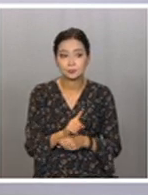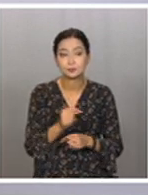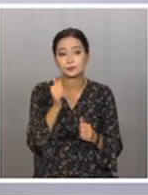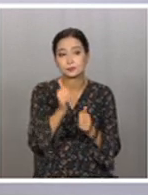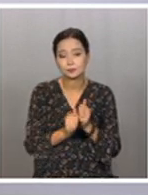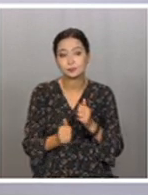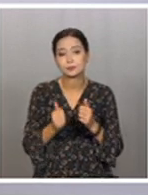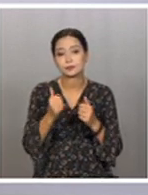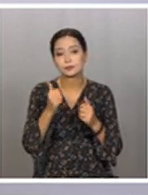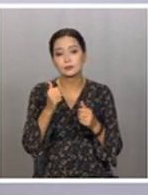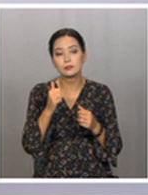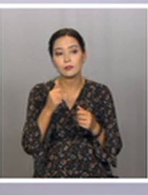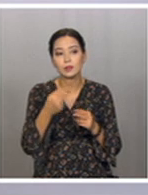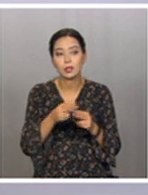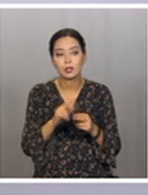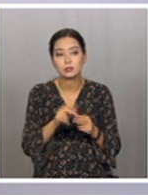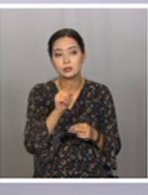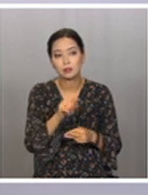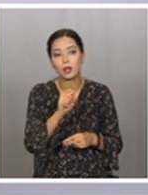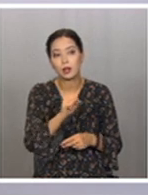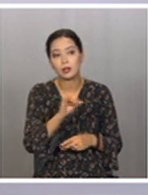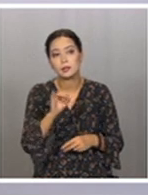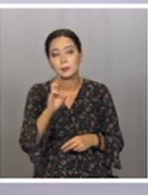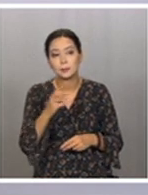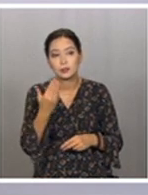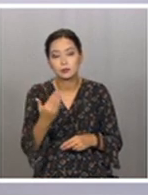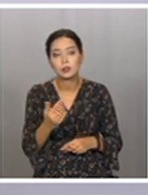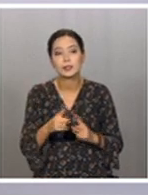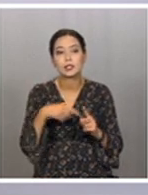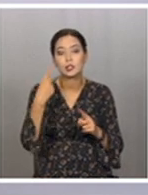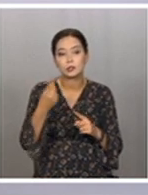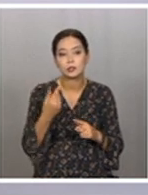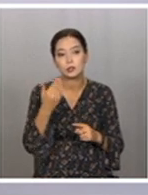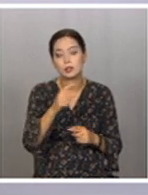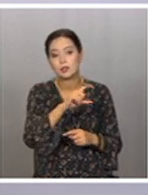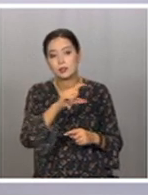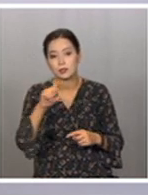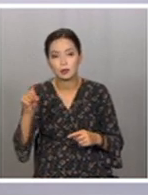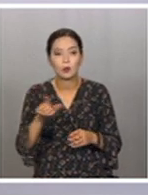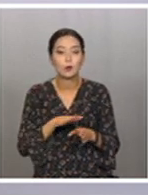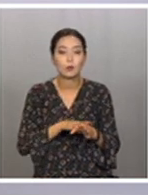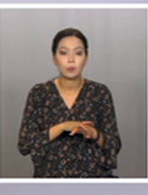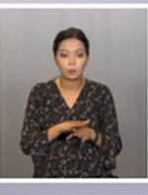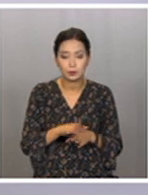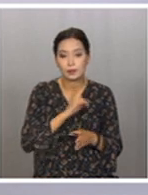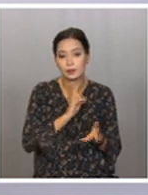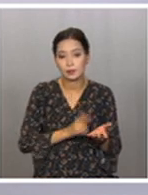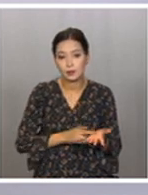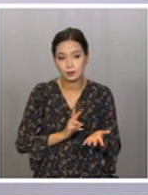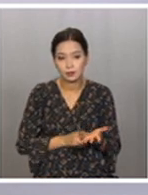келген А векторы және Б векторы үшін келесі тепе-теңдік орындалатын дәлелдеңіз